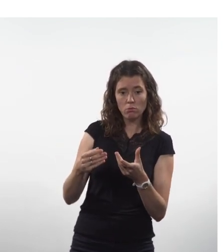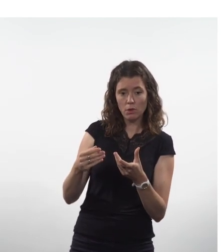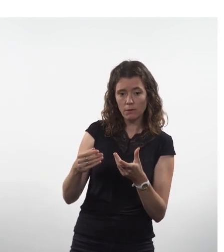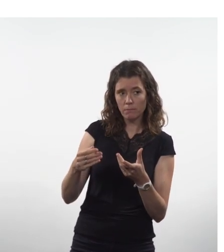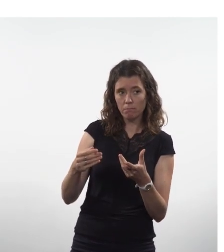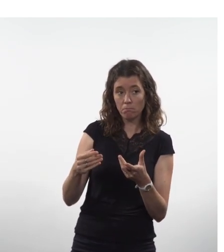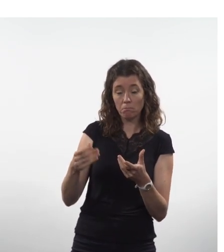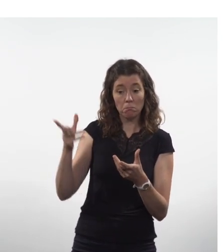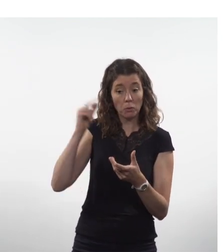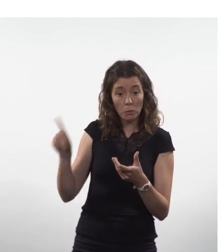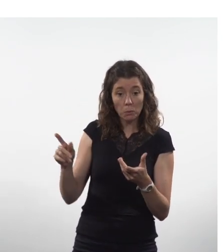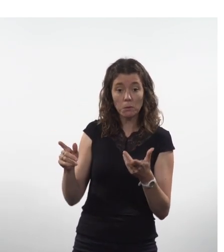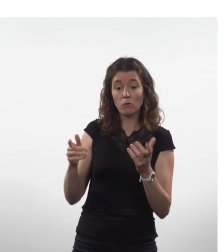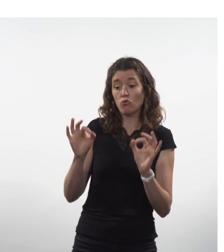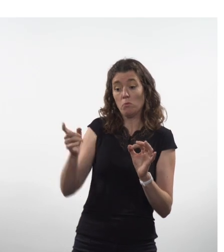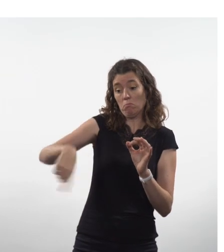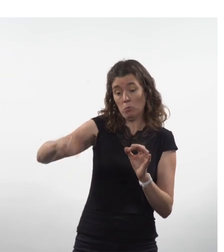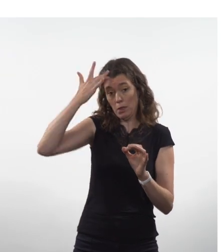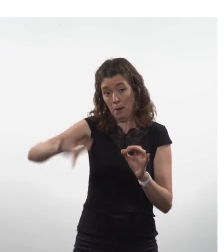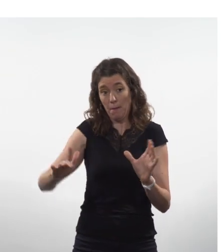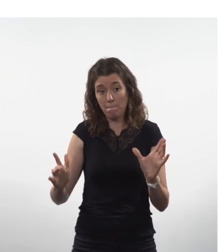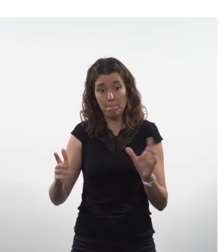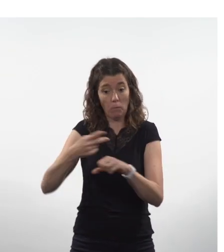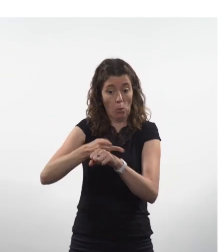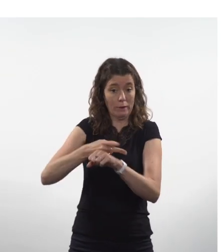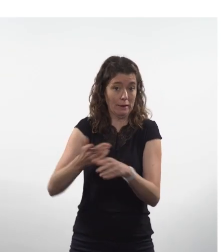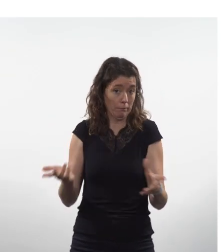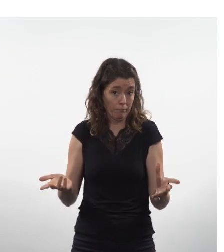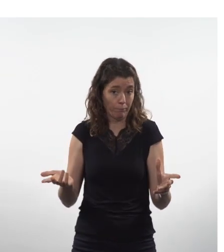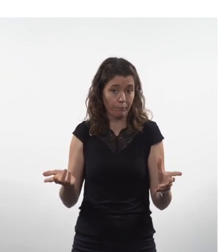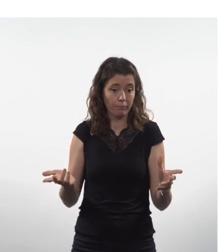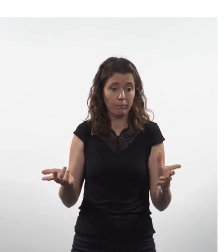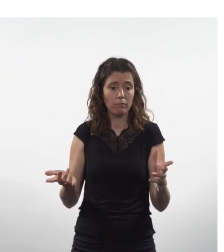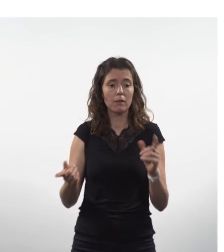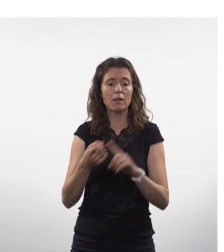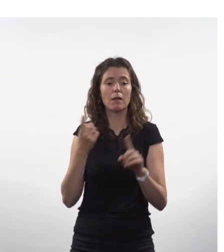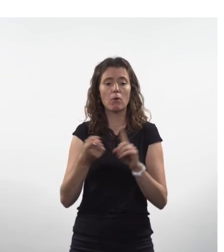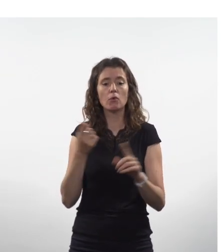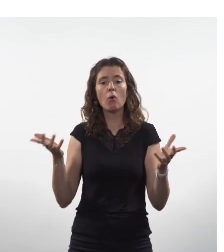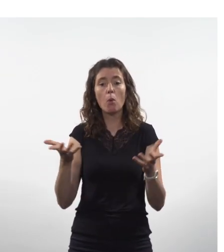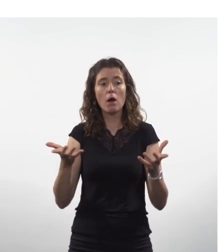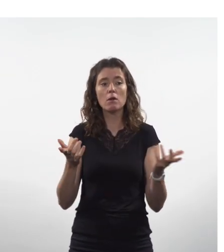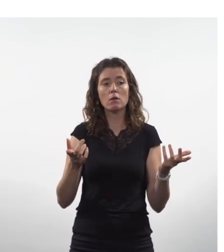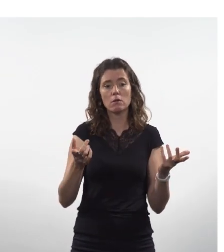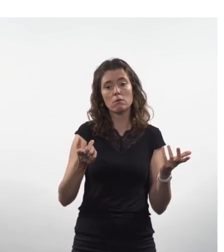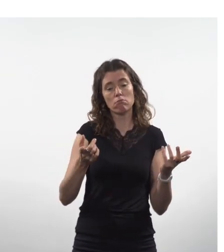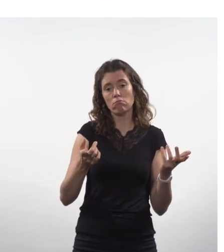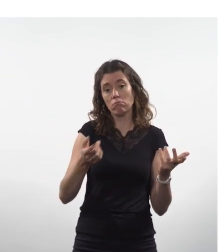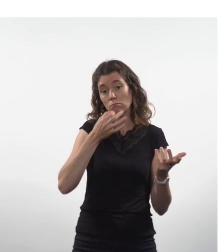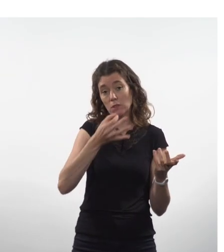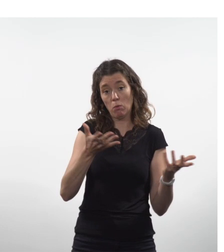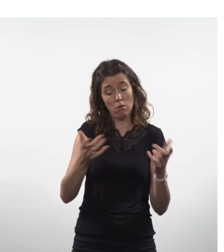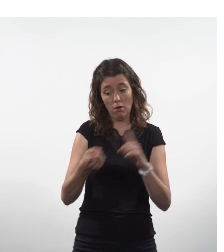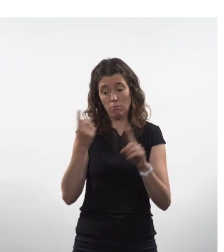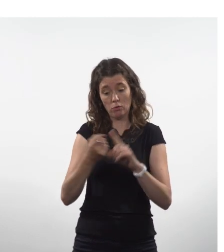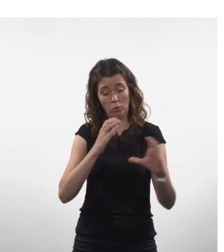les professionnels de santé ne connaissent pas forcément les outils. Et donc, ce qui est important que nous, à citer, c'est vraiment la